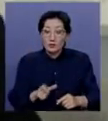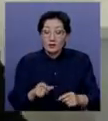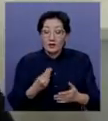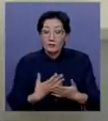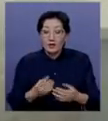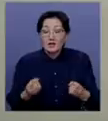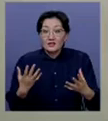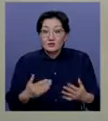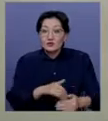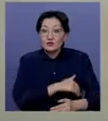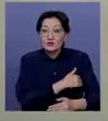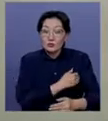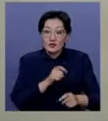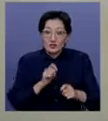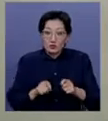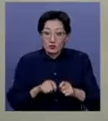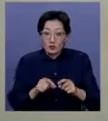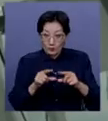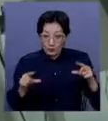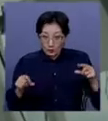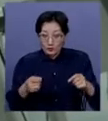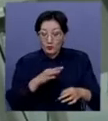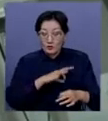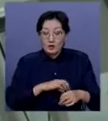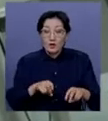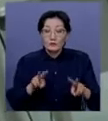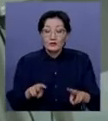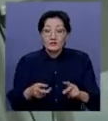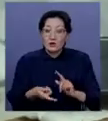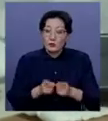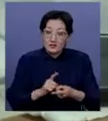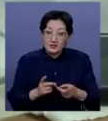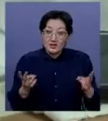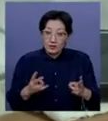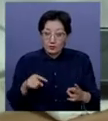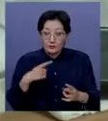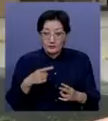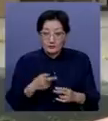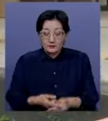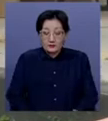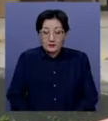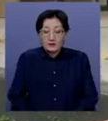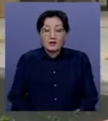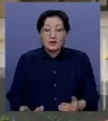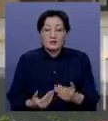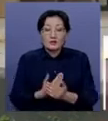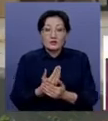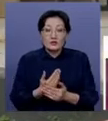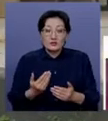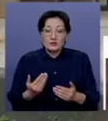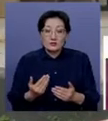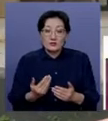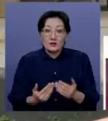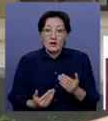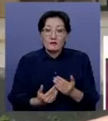керек, қарапайым дене қызуын өлшейтін құралды қолданып жүр екен. Мамандар оны ауыстырған жөн екенін айтты. Қайтадан жаңғырту дейді ғой,